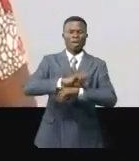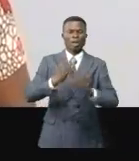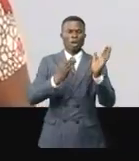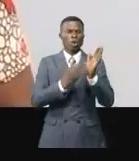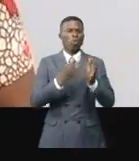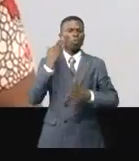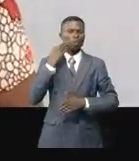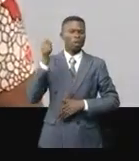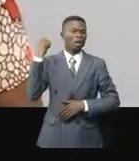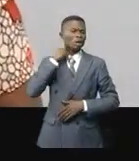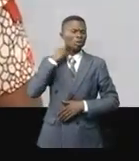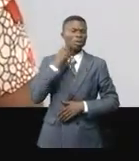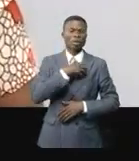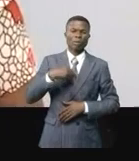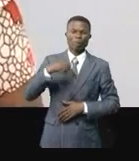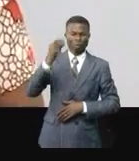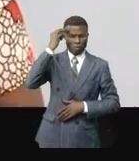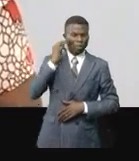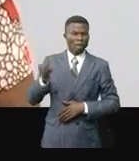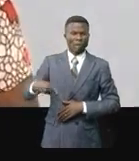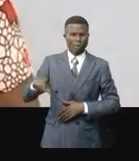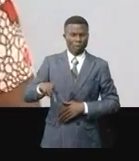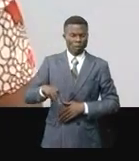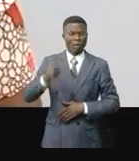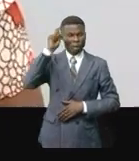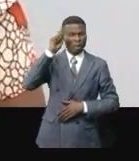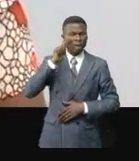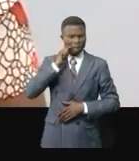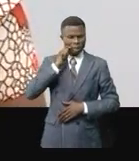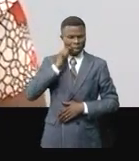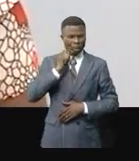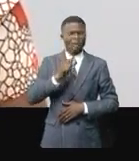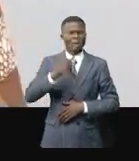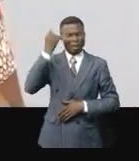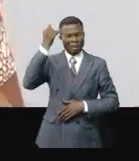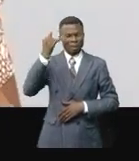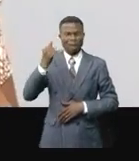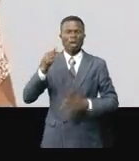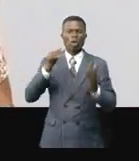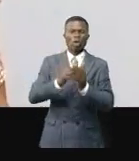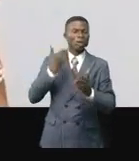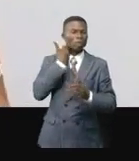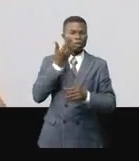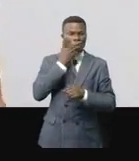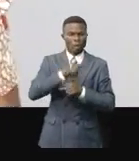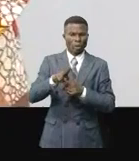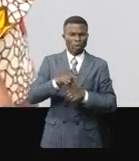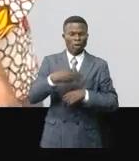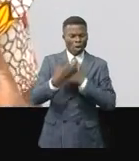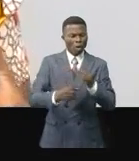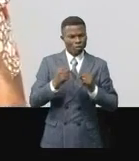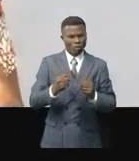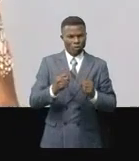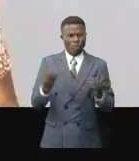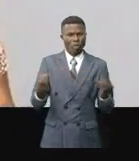par Dr Esther Bamenga, ministre provinciale de tutelle, dans un format lié au Covid-19. Par rapport à cette année, nous allons faire un effort pour